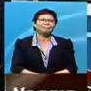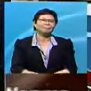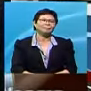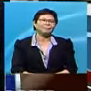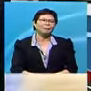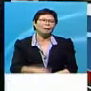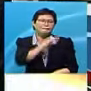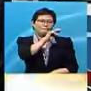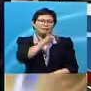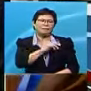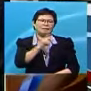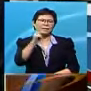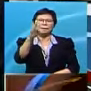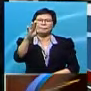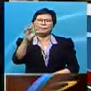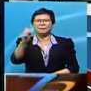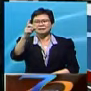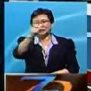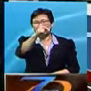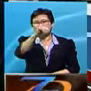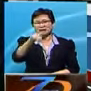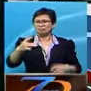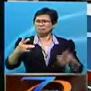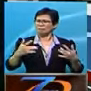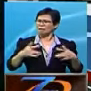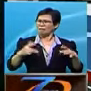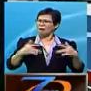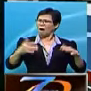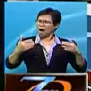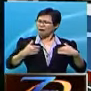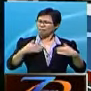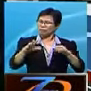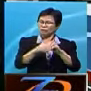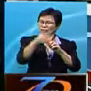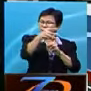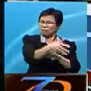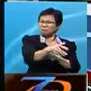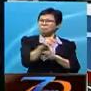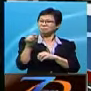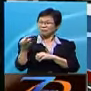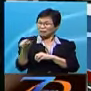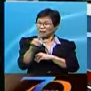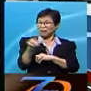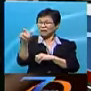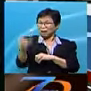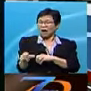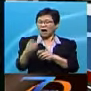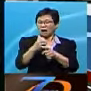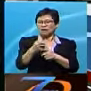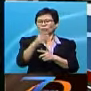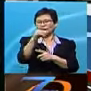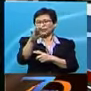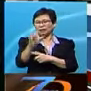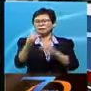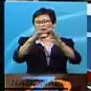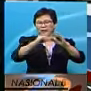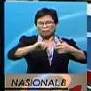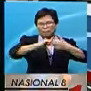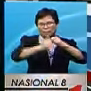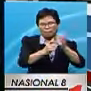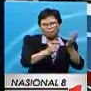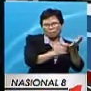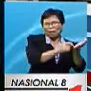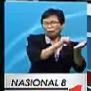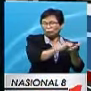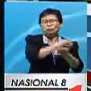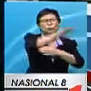Sementara itu, Menteri Belia dan Sukan Khairi Jamaluddin menafikan wujudnya campur tangan beliau atau kementeriannya dalam menyelesaikan isu pena pemacu